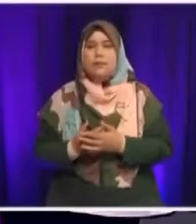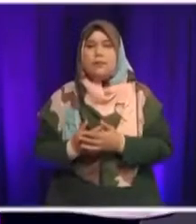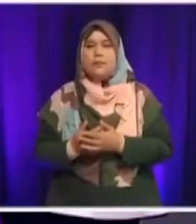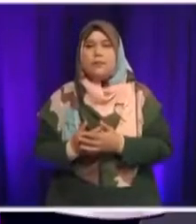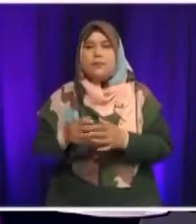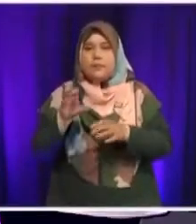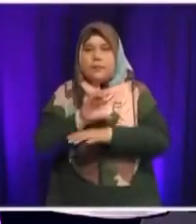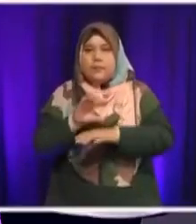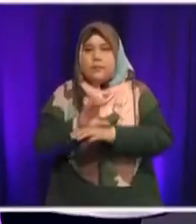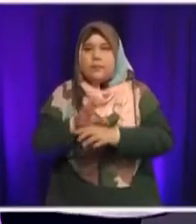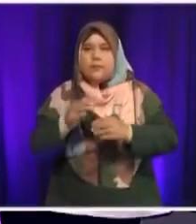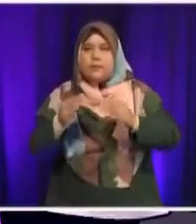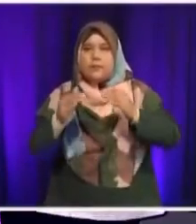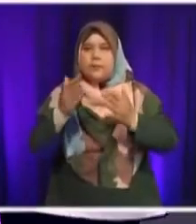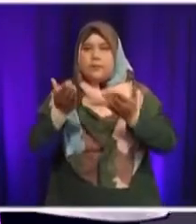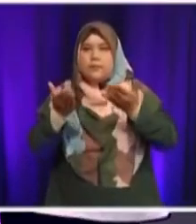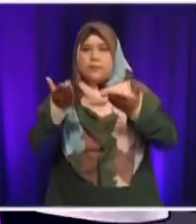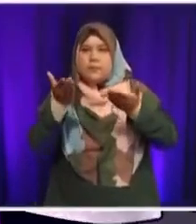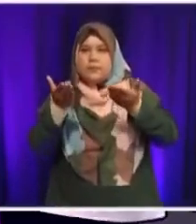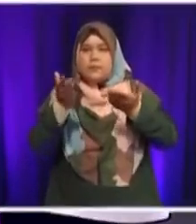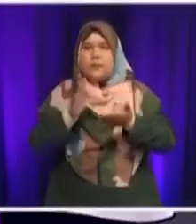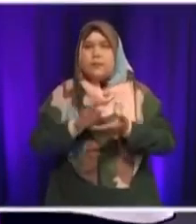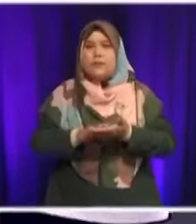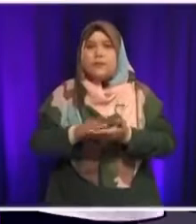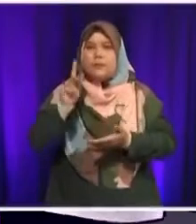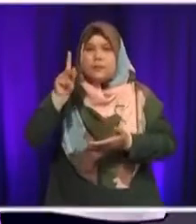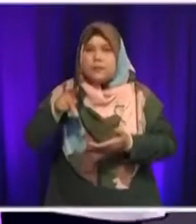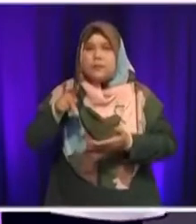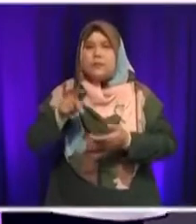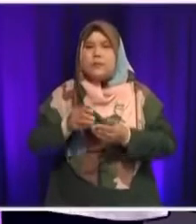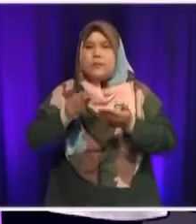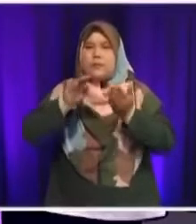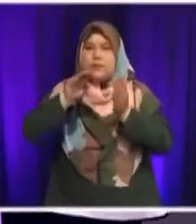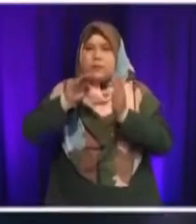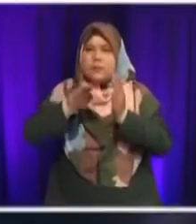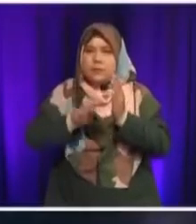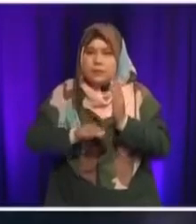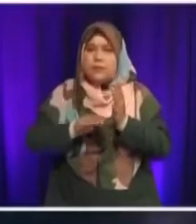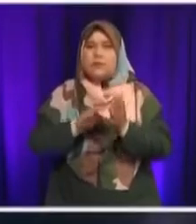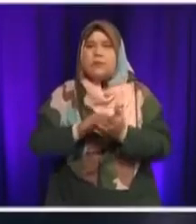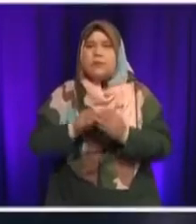cokelat itu dalam keadaan stabil ee cukup perlu diturunkan suhu di